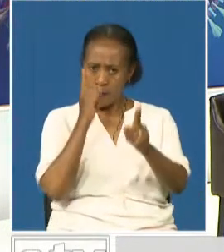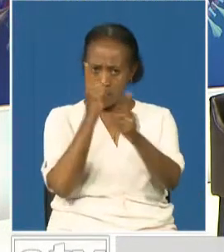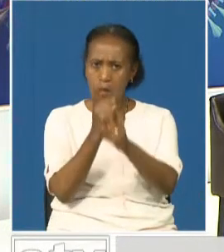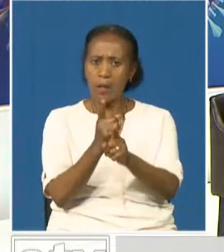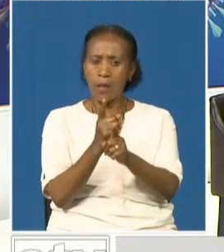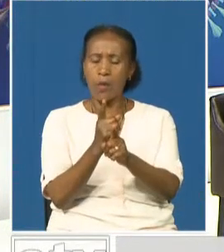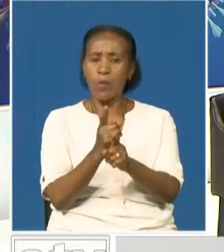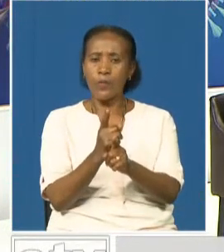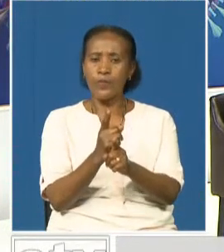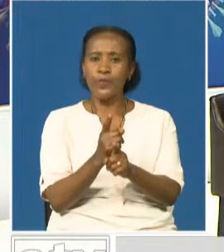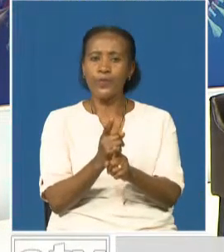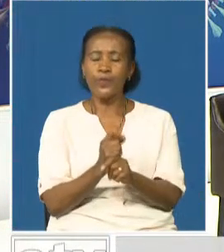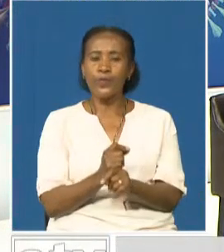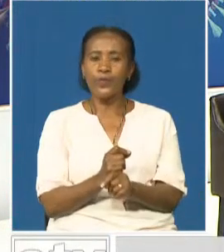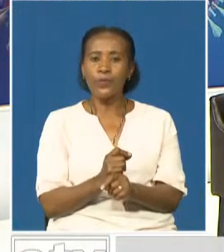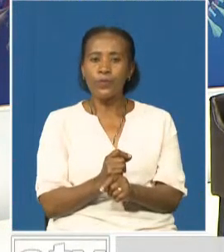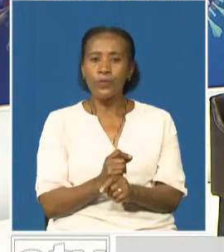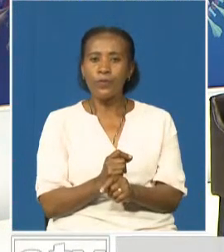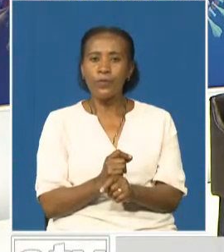ነው።